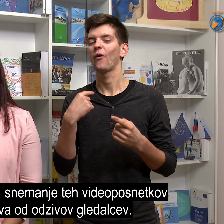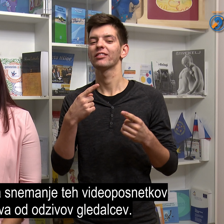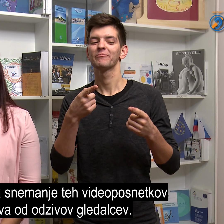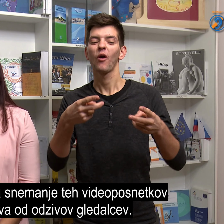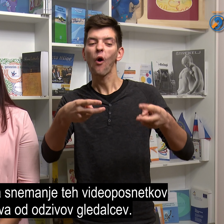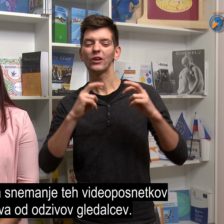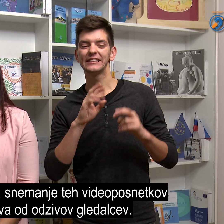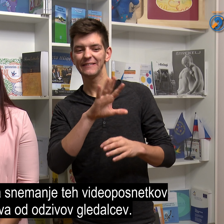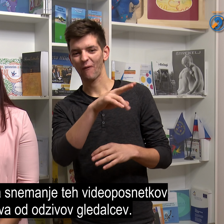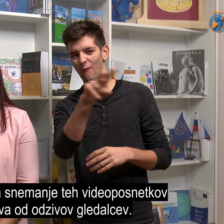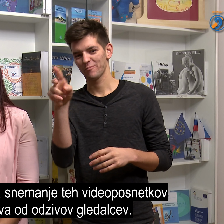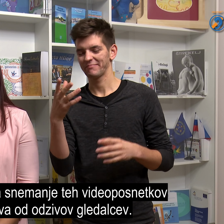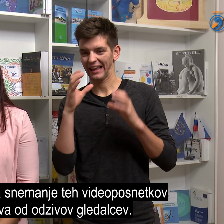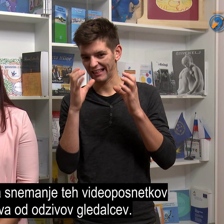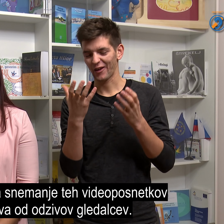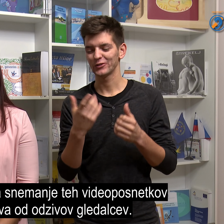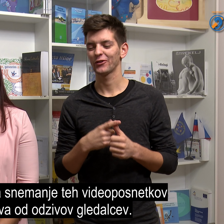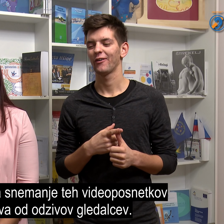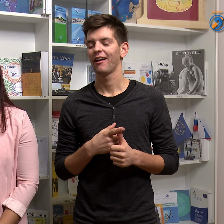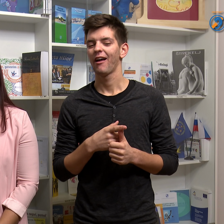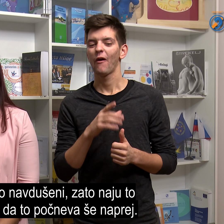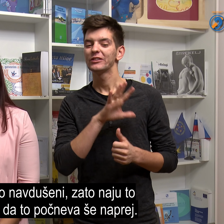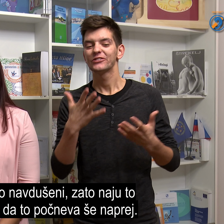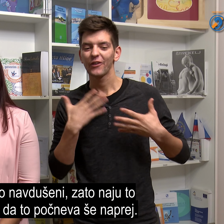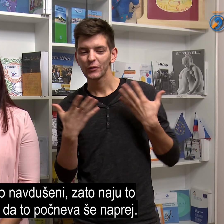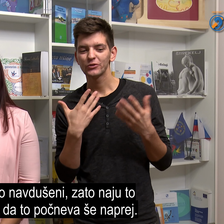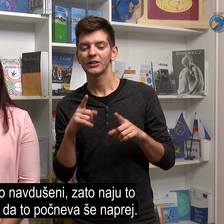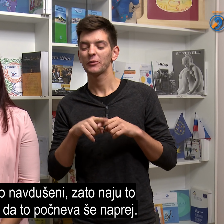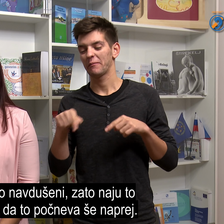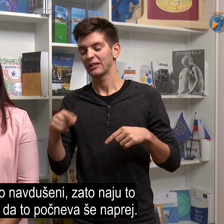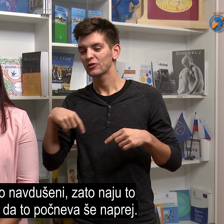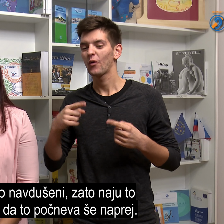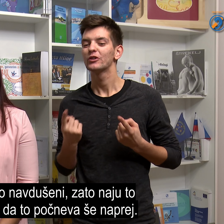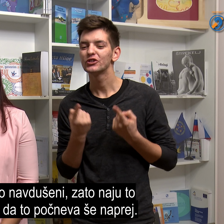jaz včasih izbere Tomi. To je izbere Tomi.